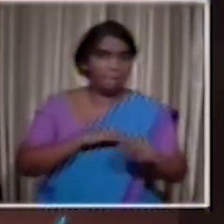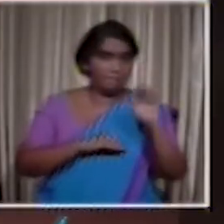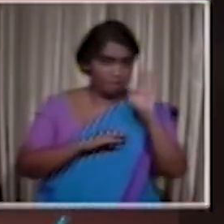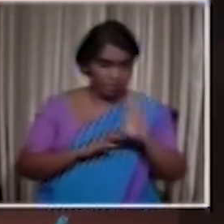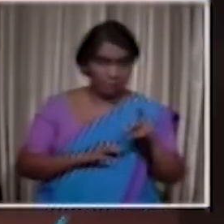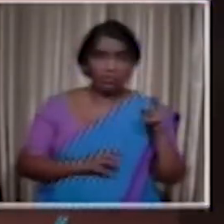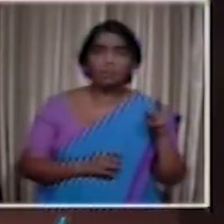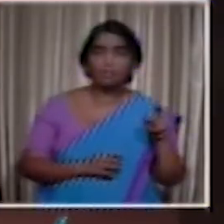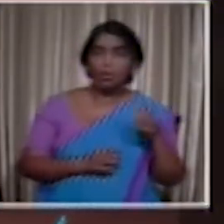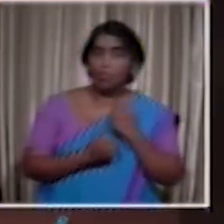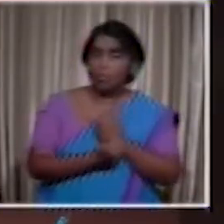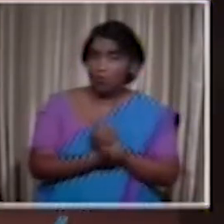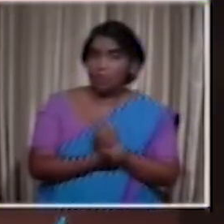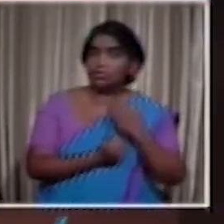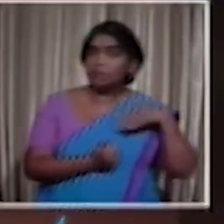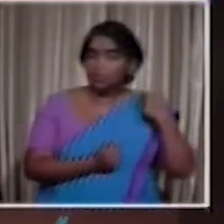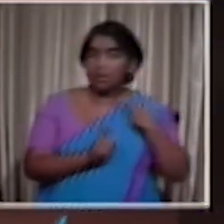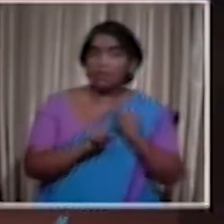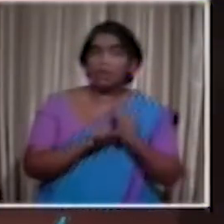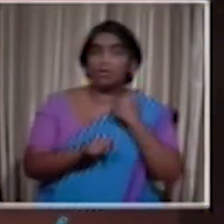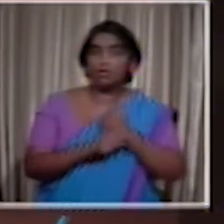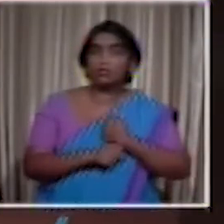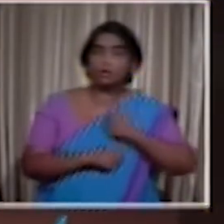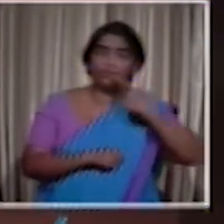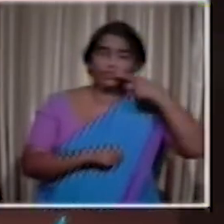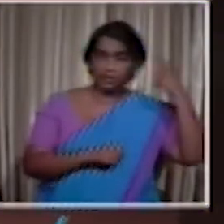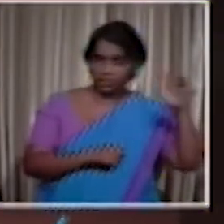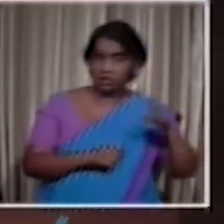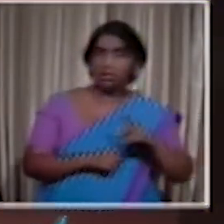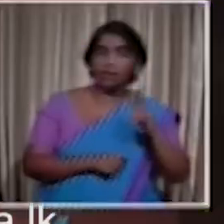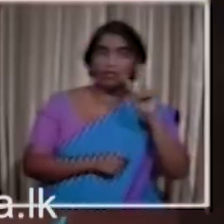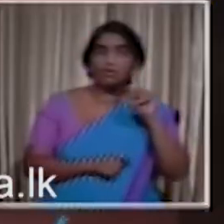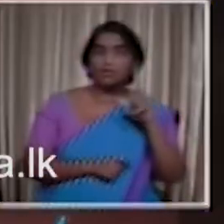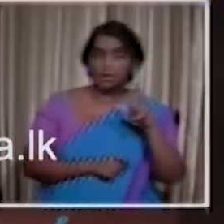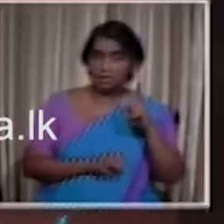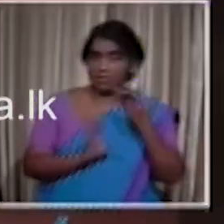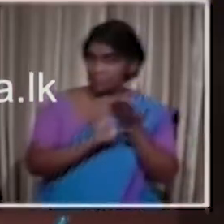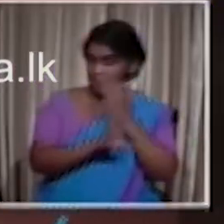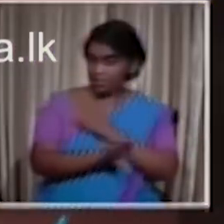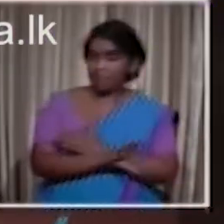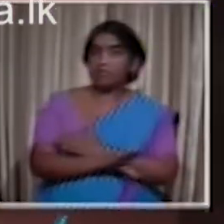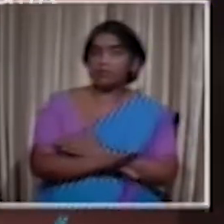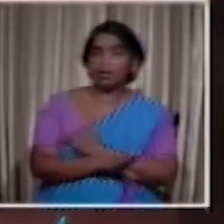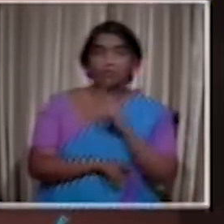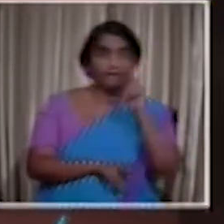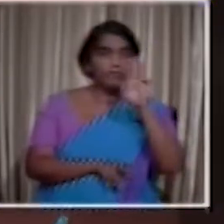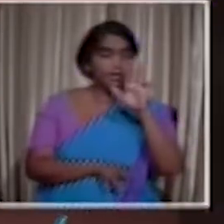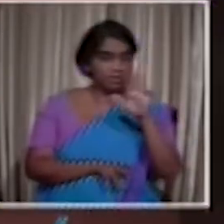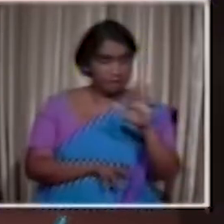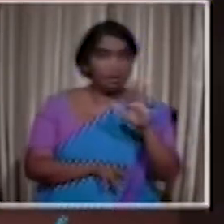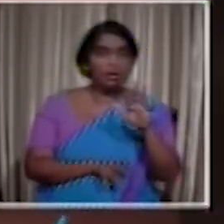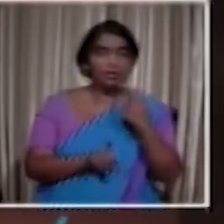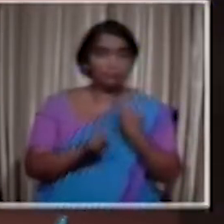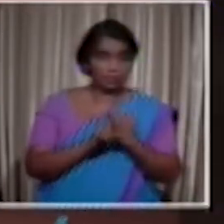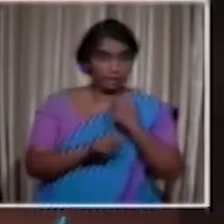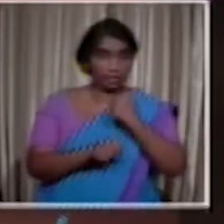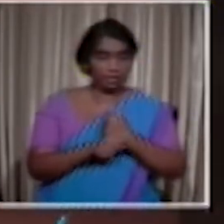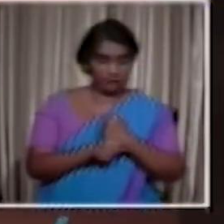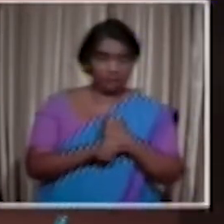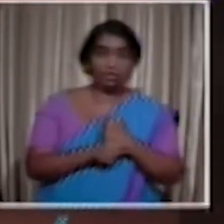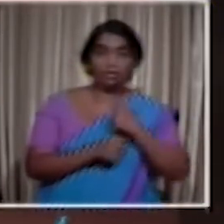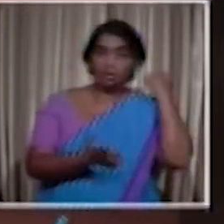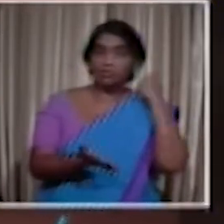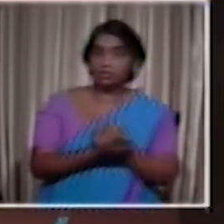බව පොලිස්පතිවරයා විසින් කමල් ගුණරත්න දැනුම් දී තිබෙනවා. 27 වෙනිදා පහු ගිය. ඒක 29 වෙනිදා කමල් ගුණරත්නට ලැබුණු බව සීල්